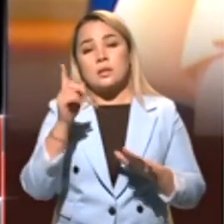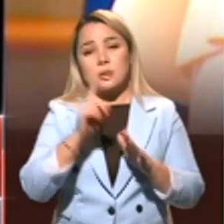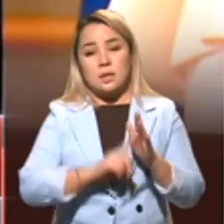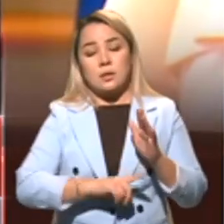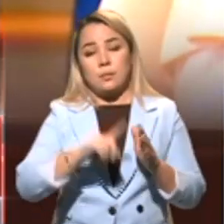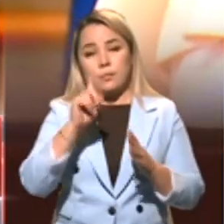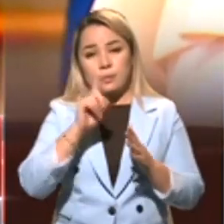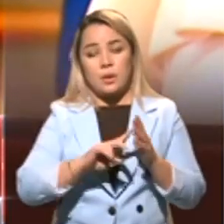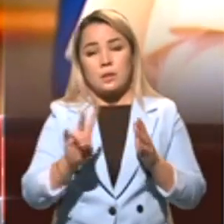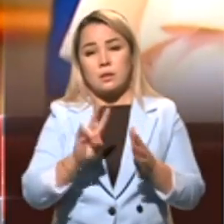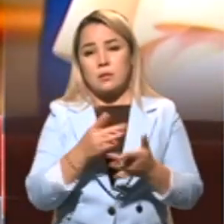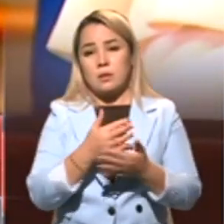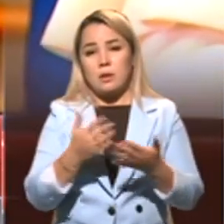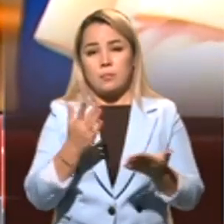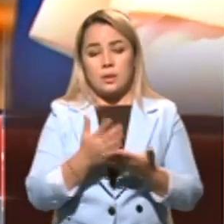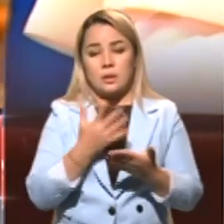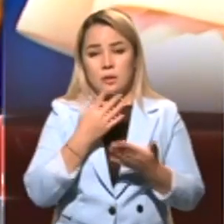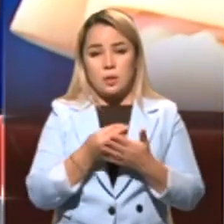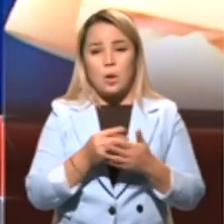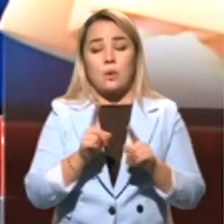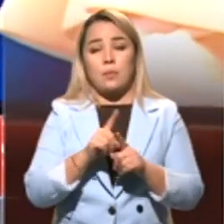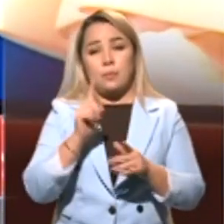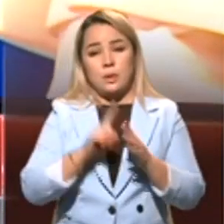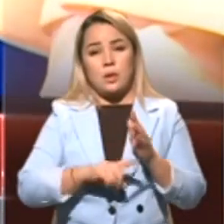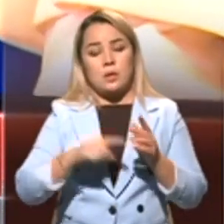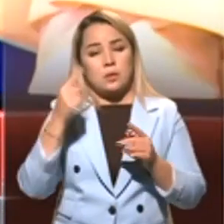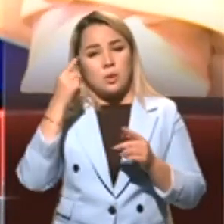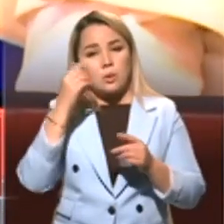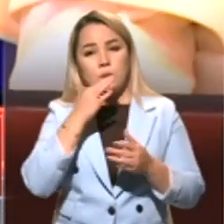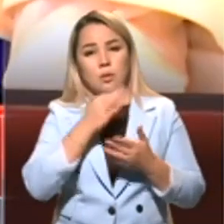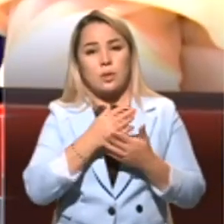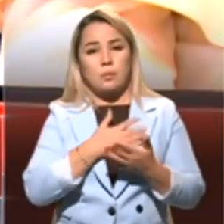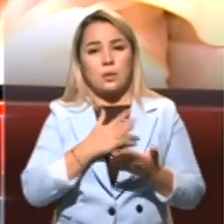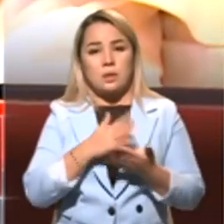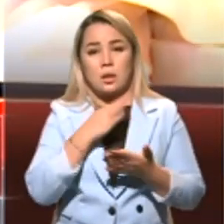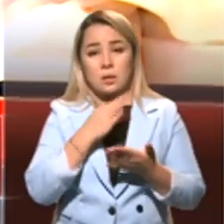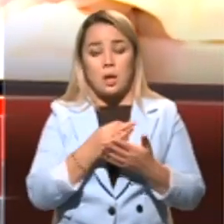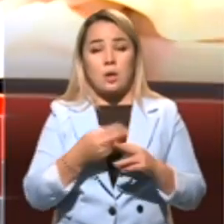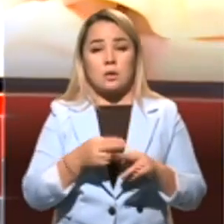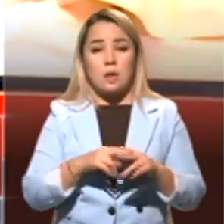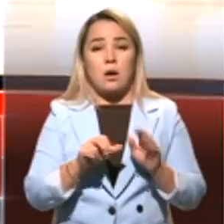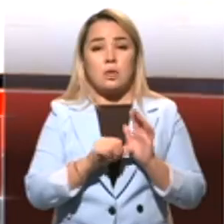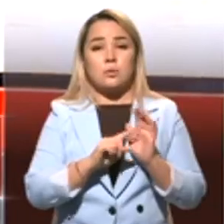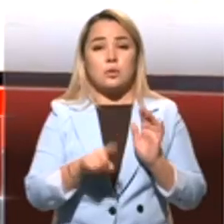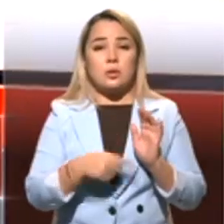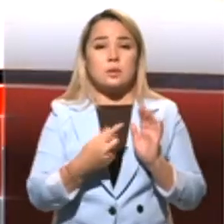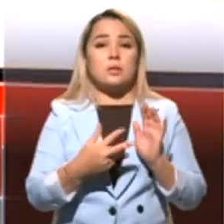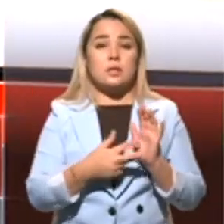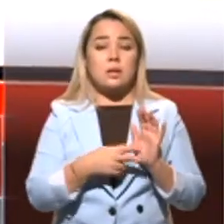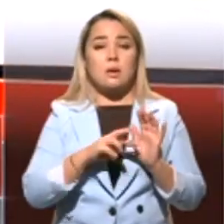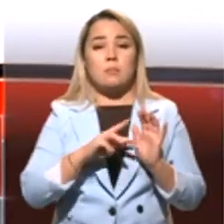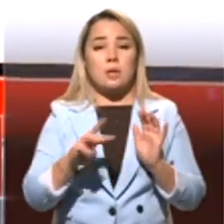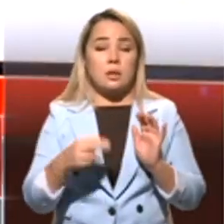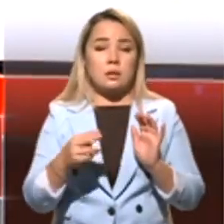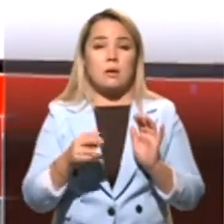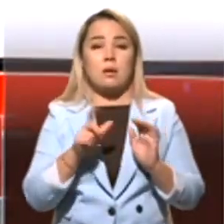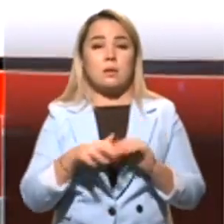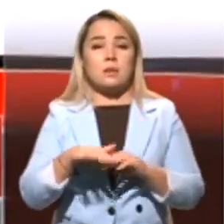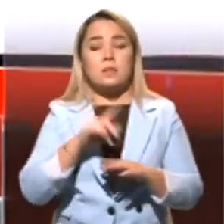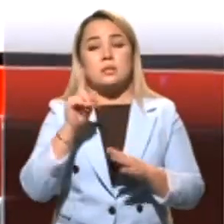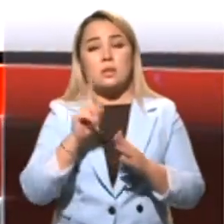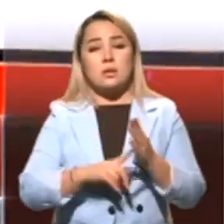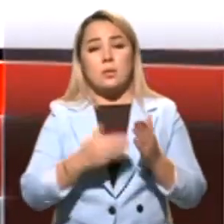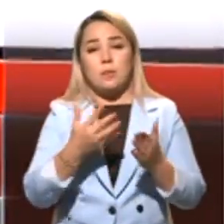сенуші. Демек бұл идеологияға тоқтайды ол адам. Демек енді осы 6,8 миллиард халық дінге сенуші